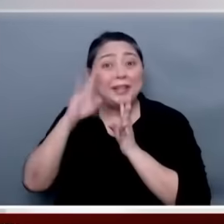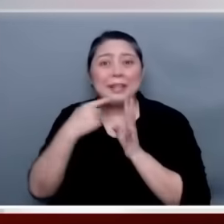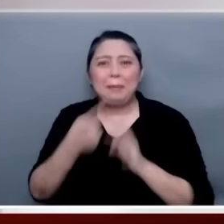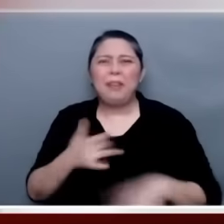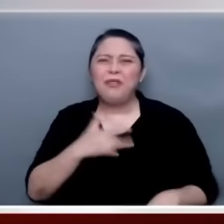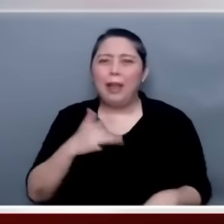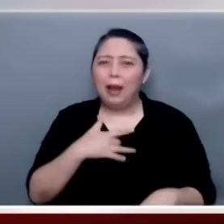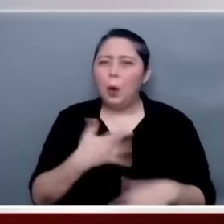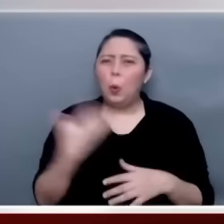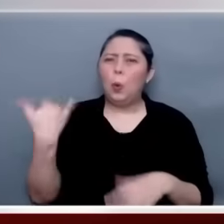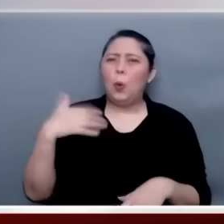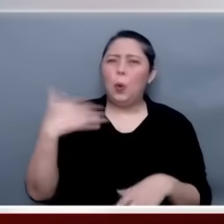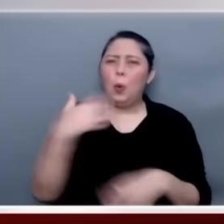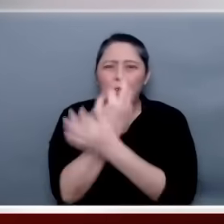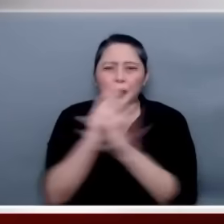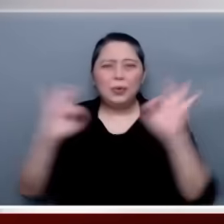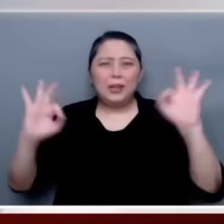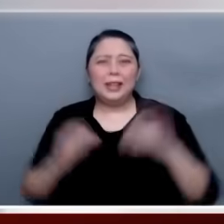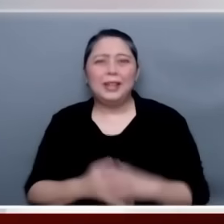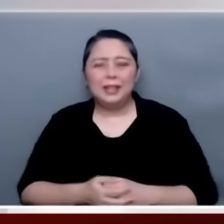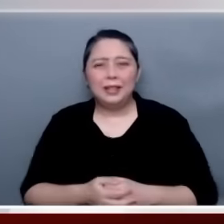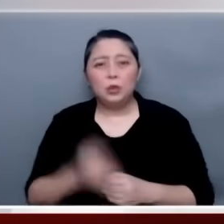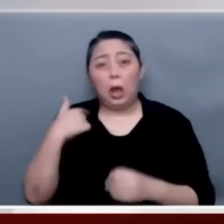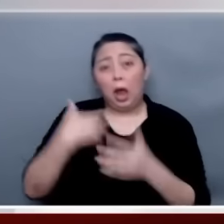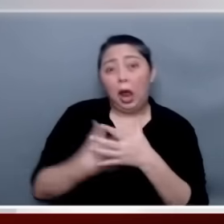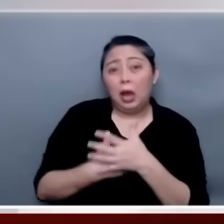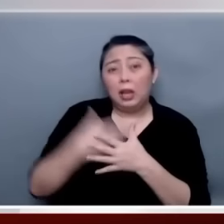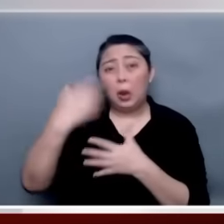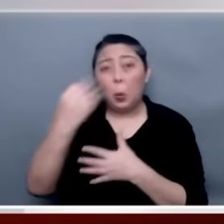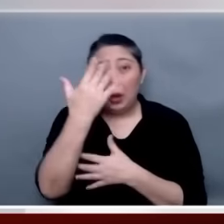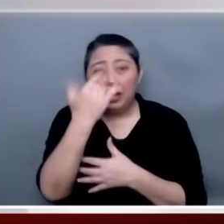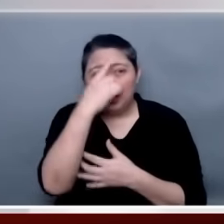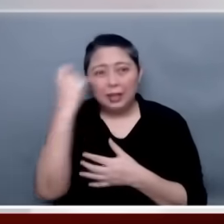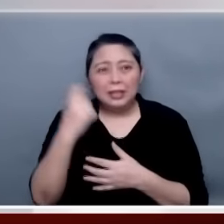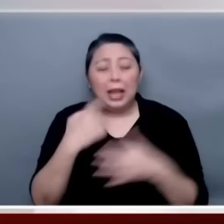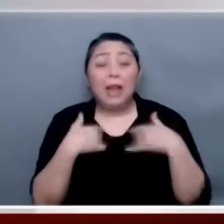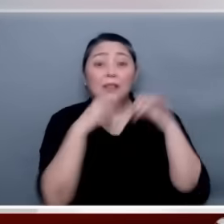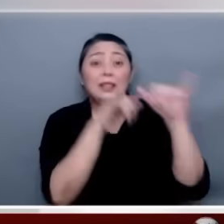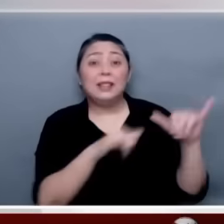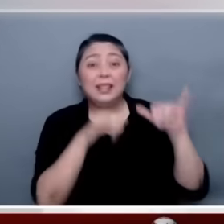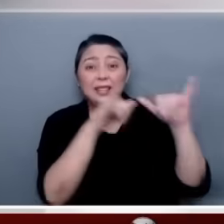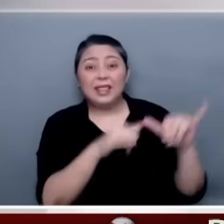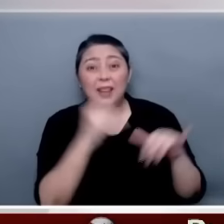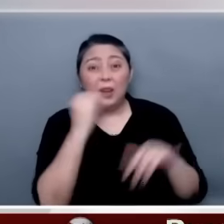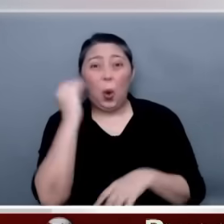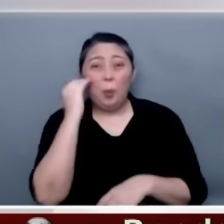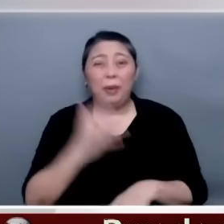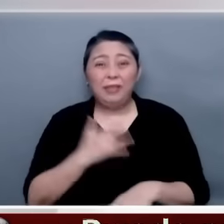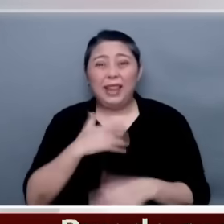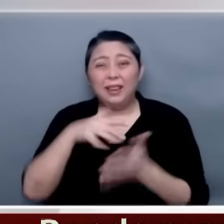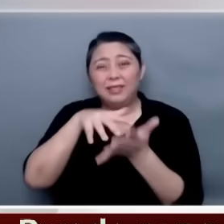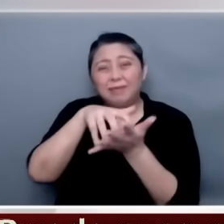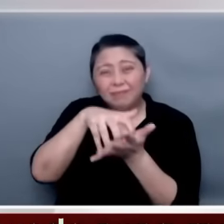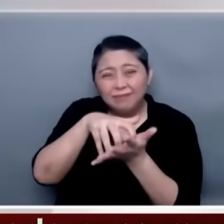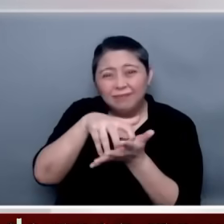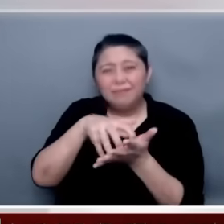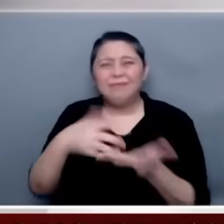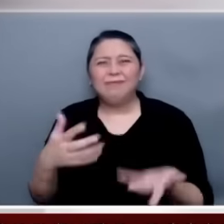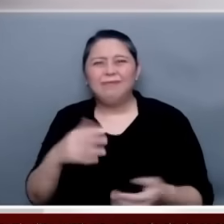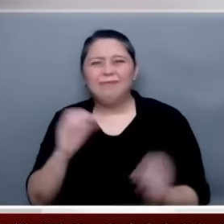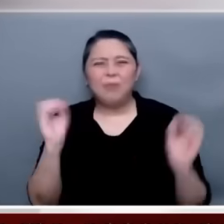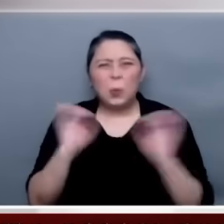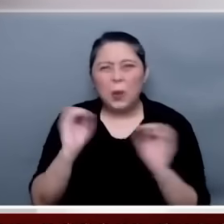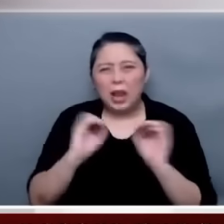bahay na hindi mo malaman, nanghihina ka. Dahil wala ka nakasalamuha kundi yung tahiga-higa, panood ng